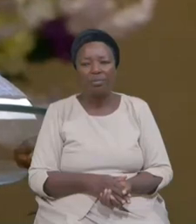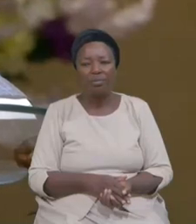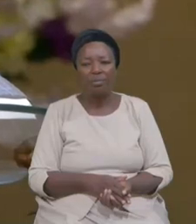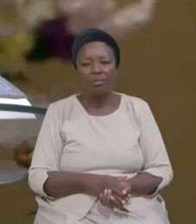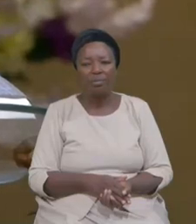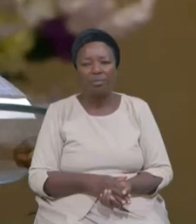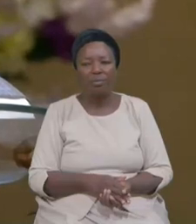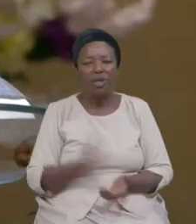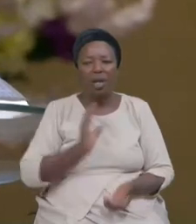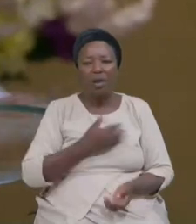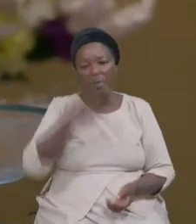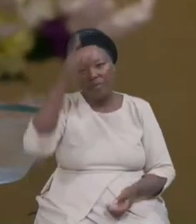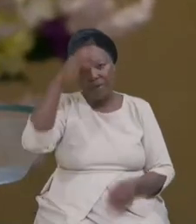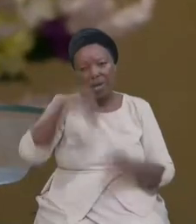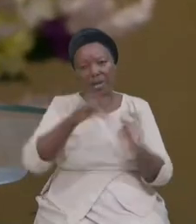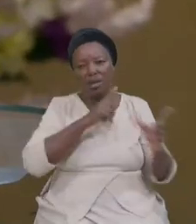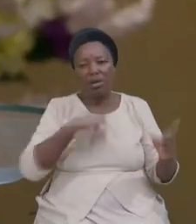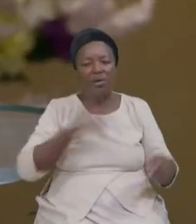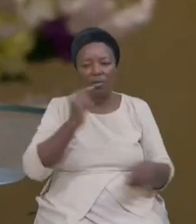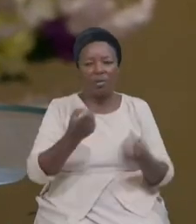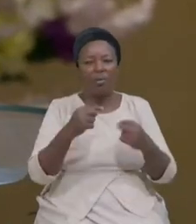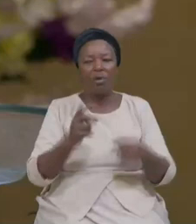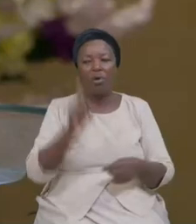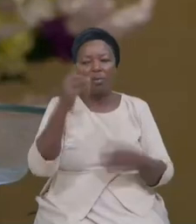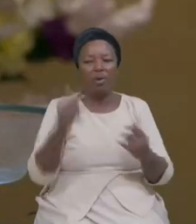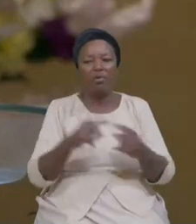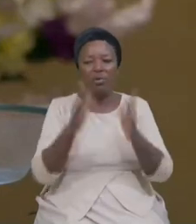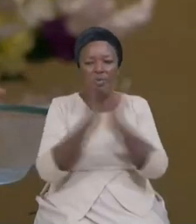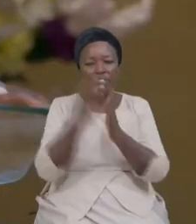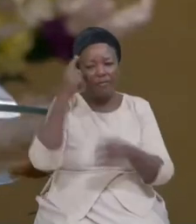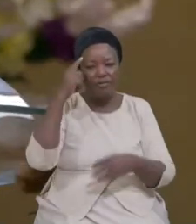Notre Père dans le ciel revient bientôt pour prier pour toi.